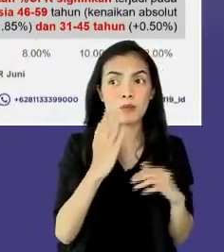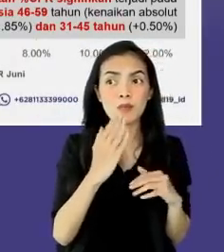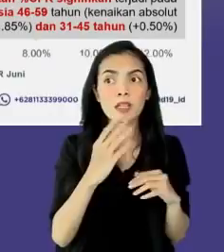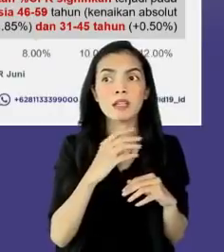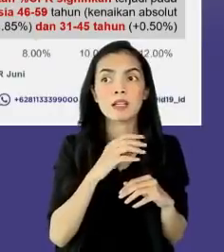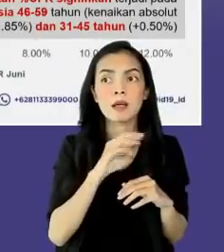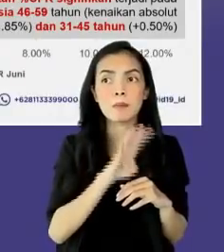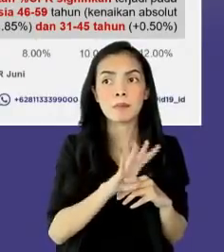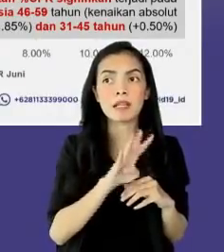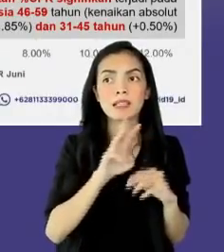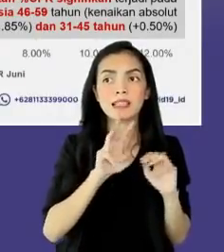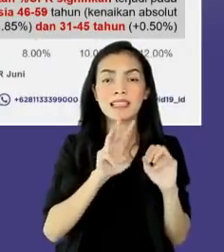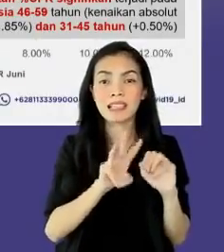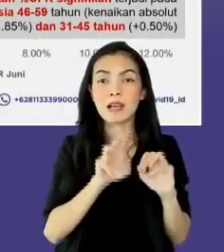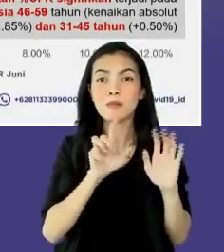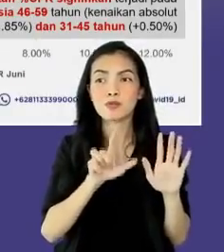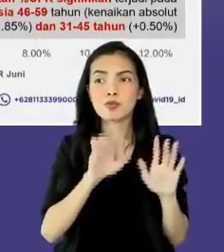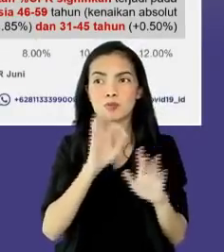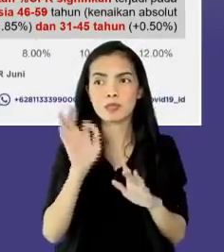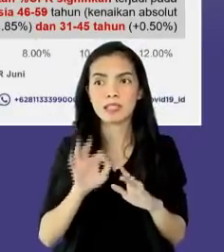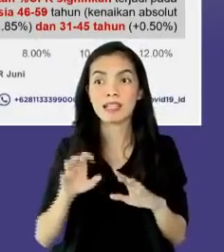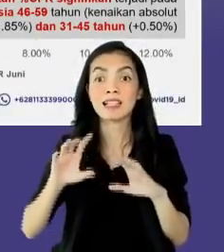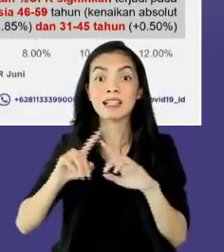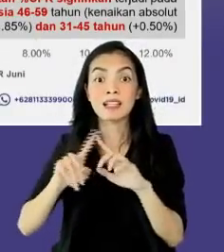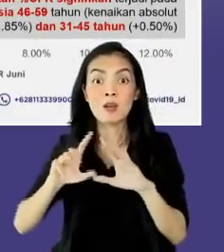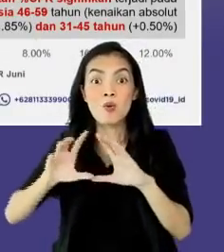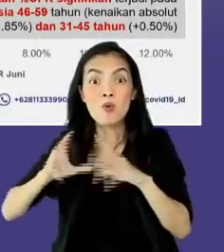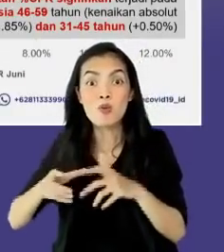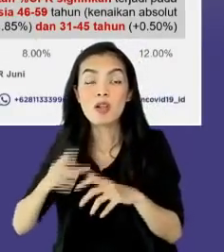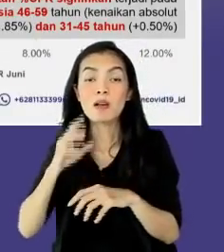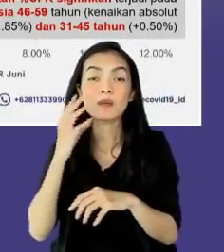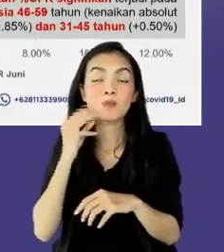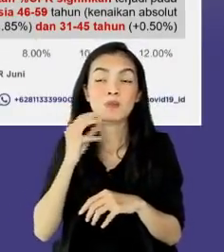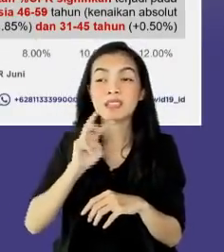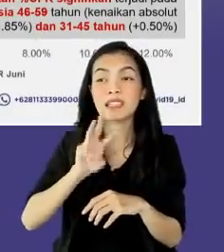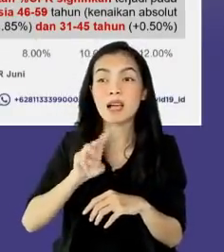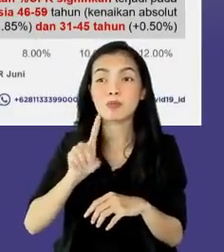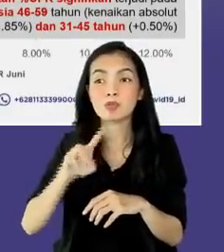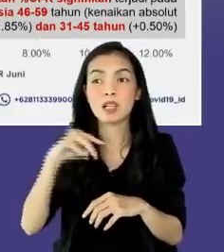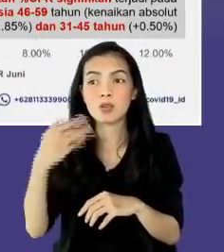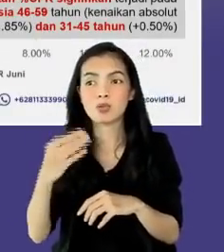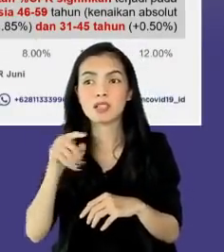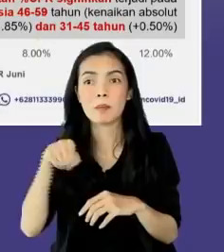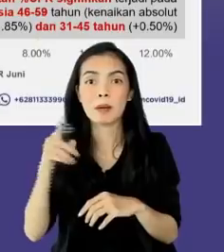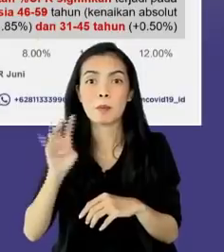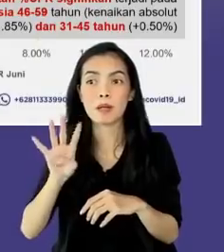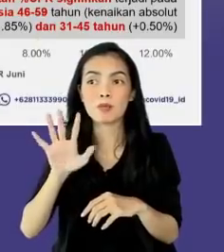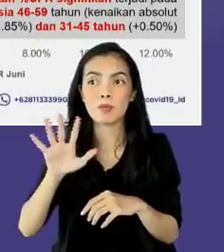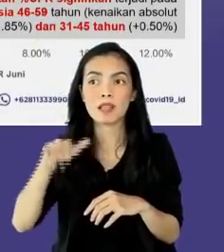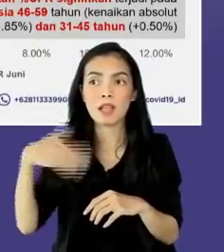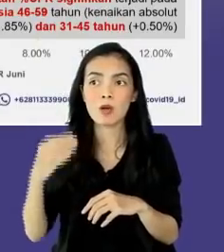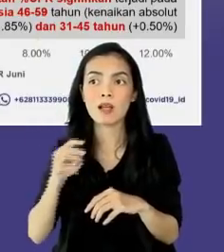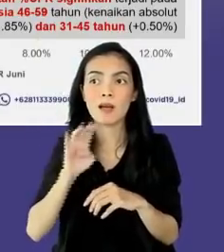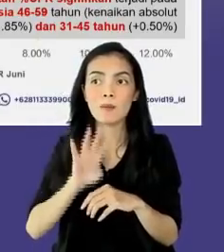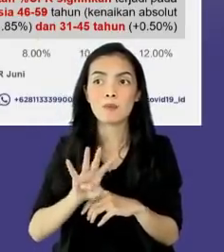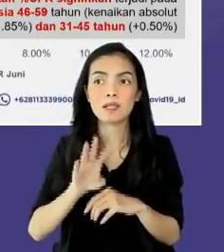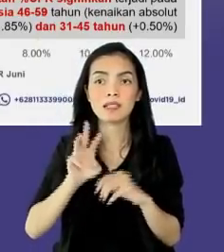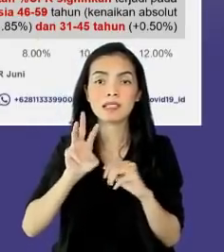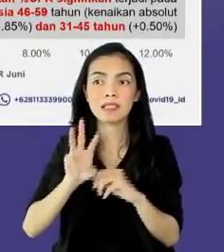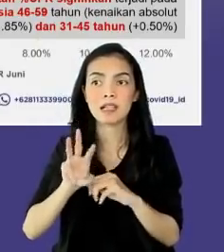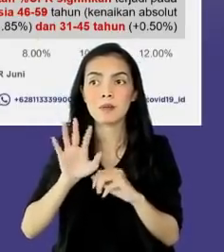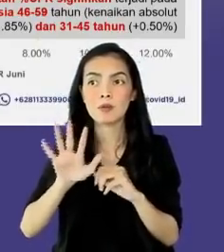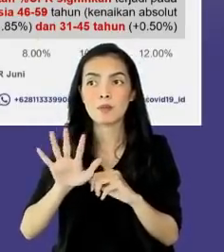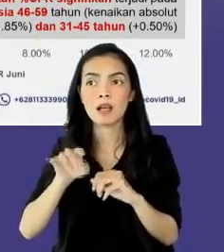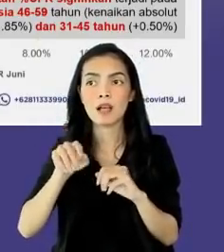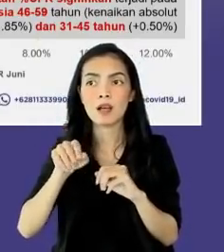sampai 45 naiknya 435%. Jadi kita justru melihat ada tren kenaikan di dua kelompok umur yang sebelumnya kelompok